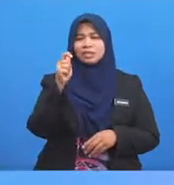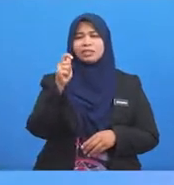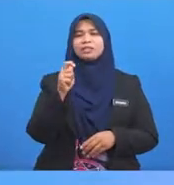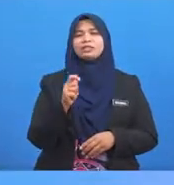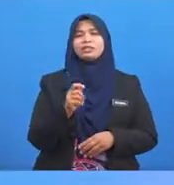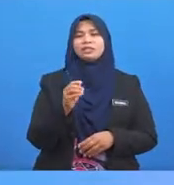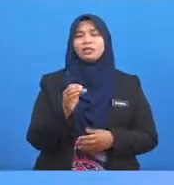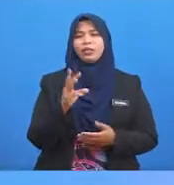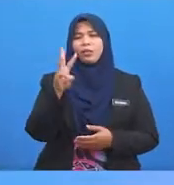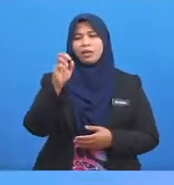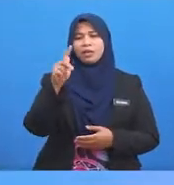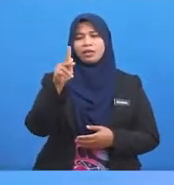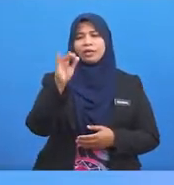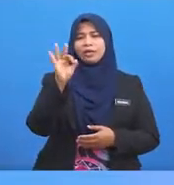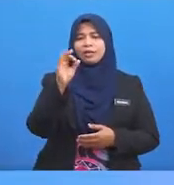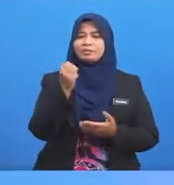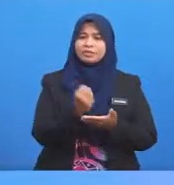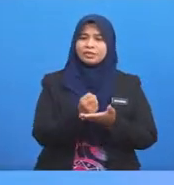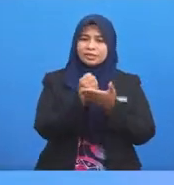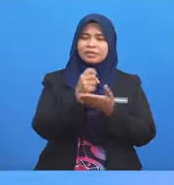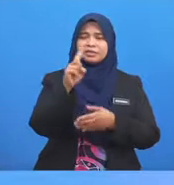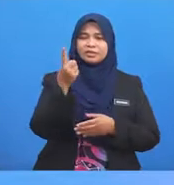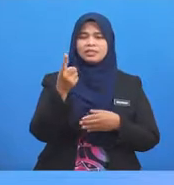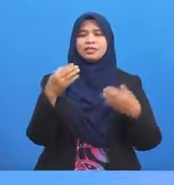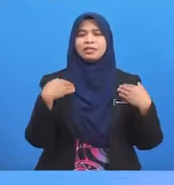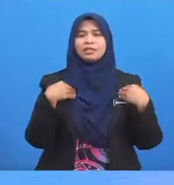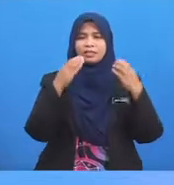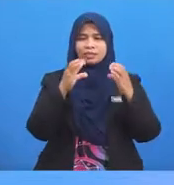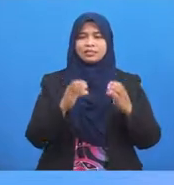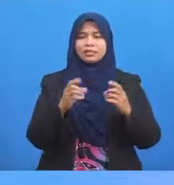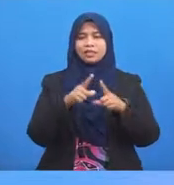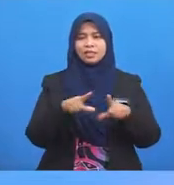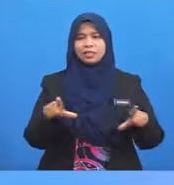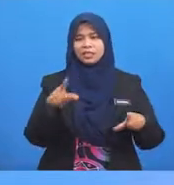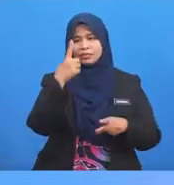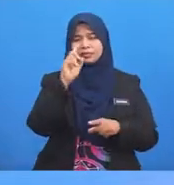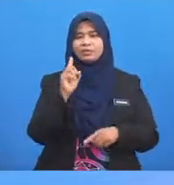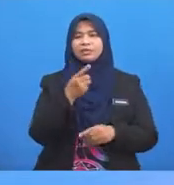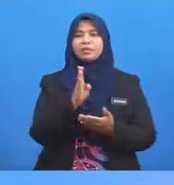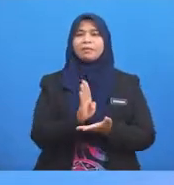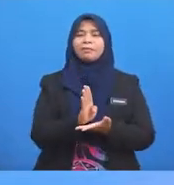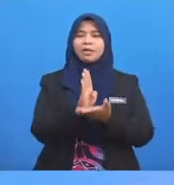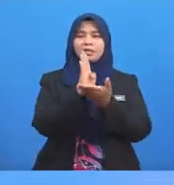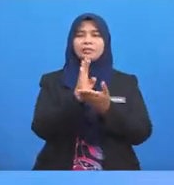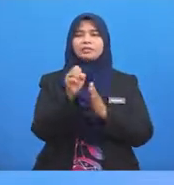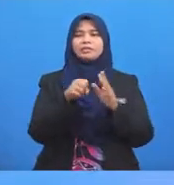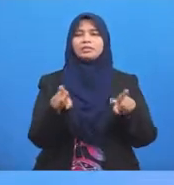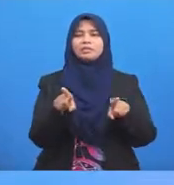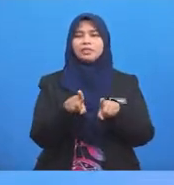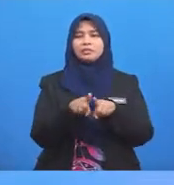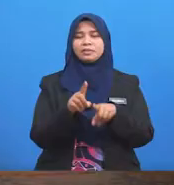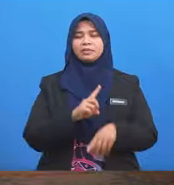sahaja murid-murid. Terdapat cara lain bagi kita membantu sesama saudara Islam dari segi